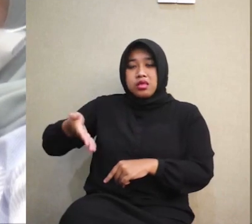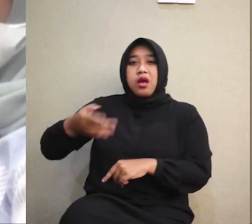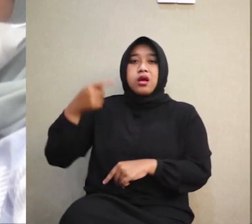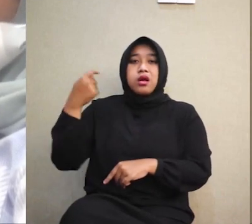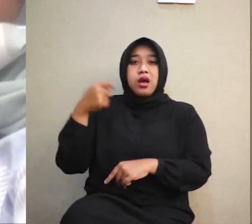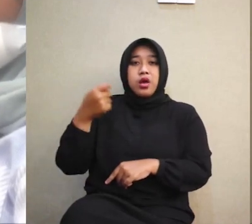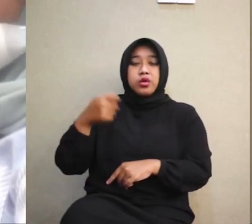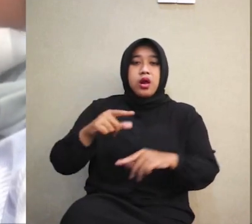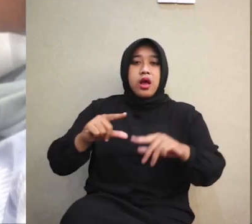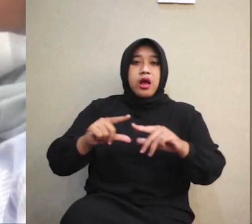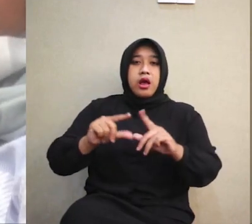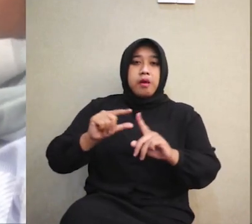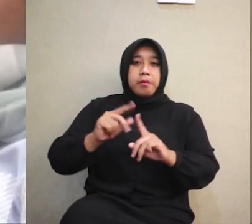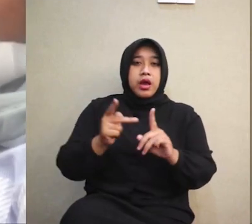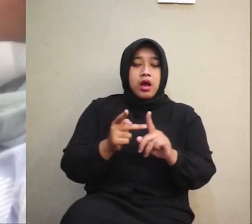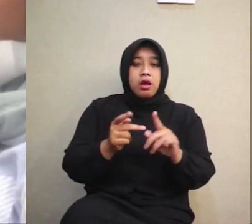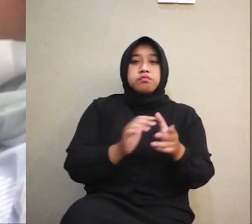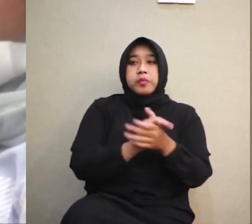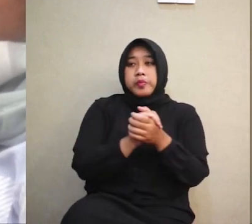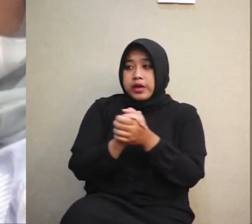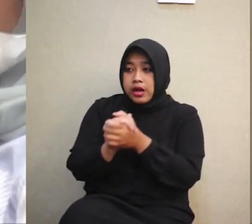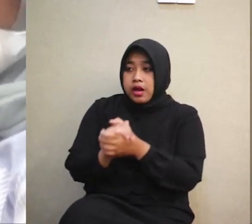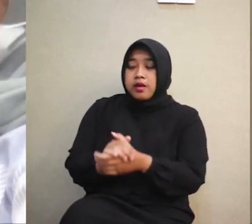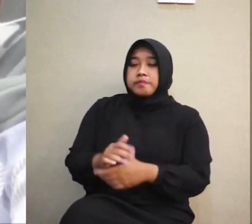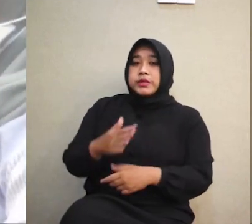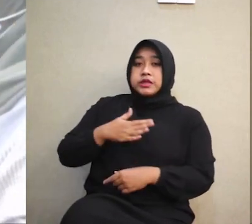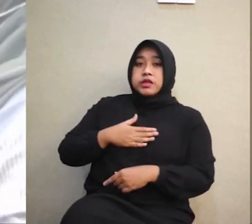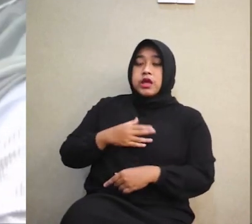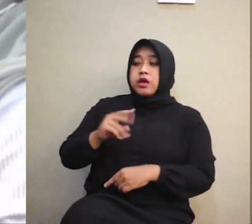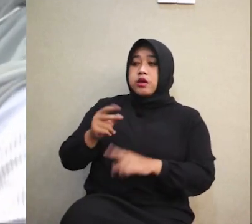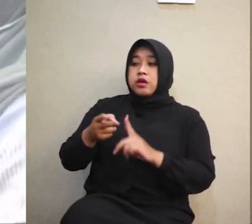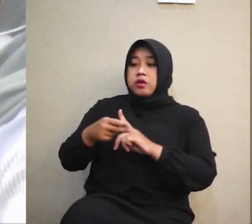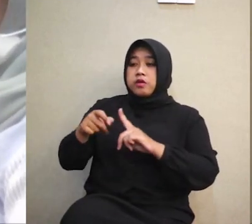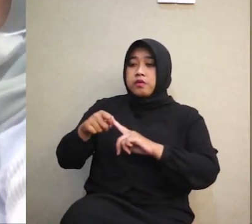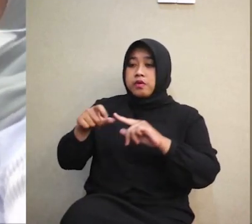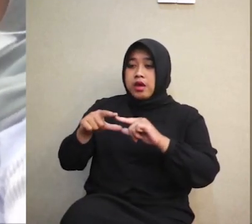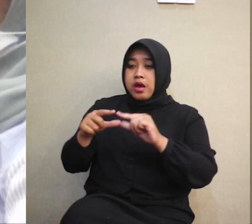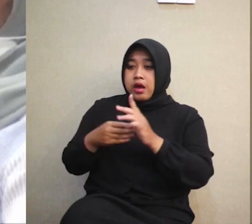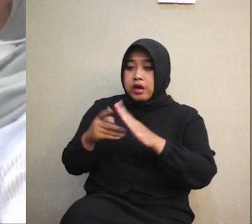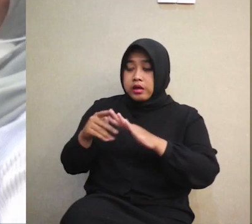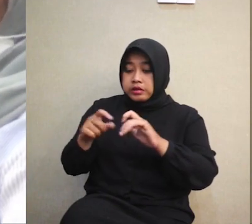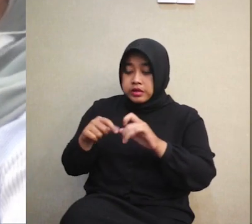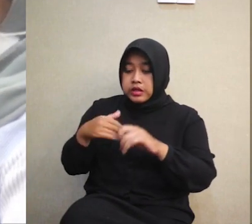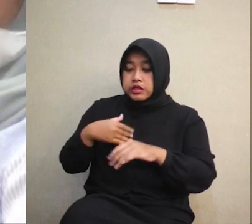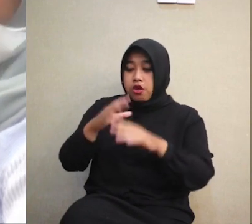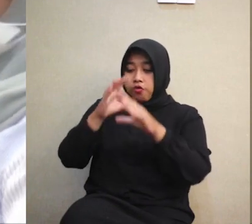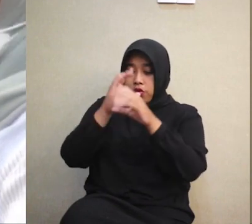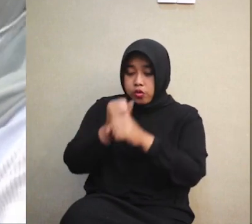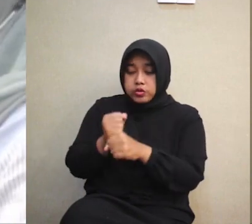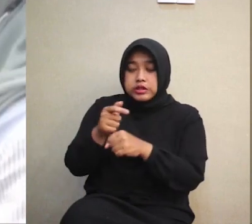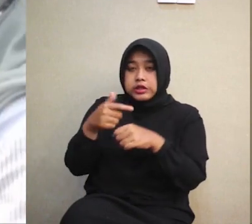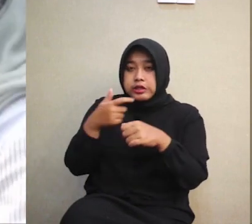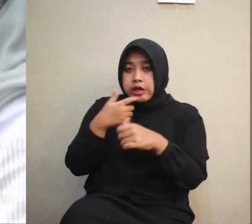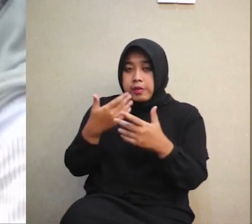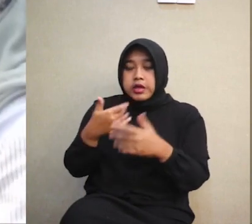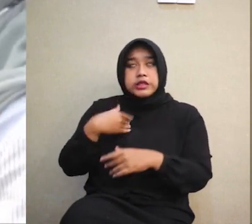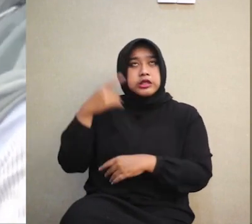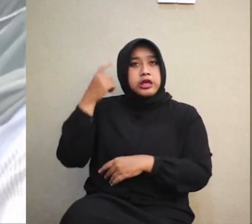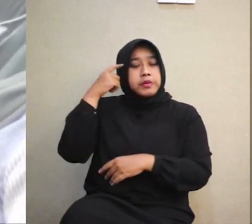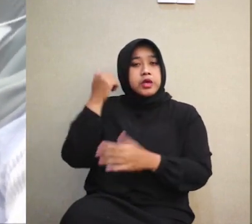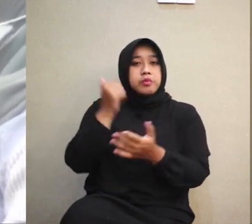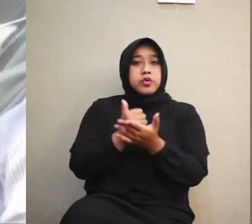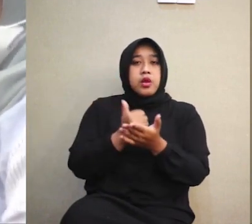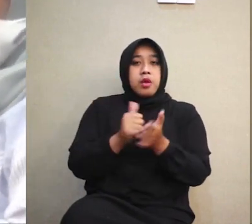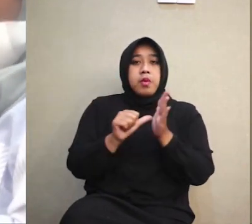pengujian memperkenalkan diri saya dan sebagainya konsen kami di isu apa gitu itu saya rasa juga sangat membantu saya pikir gitu ya agar